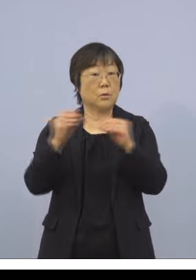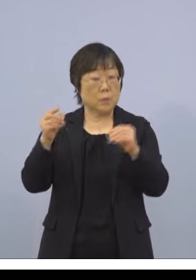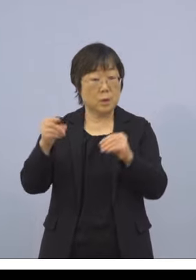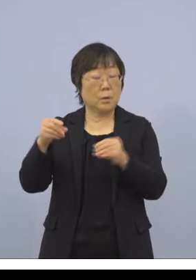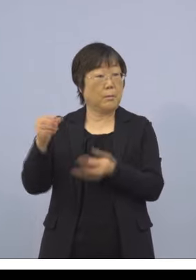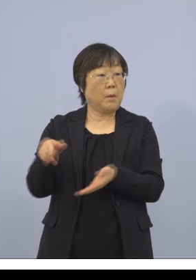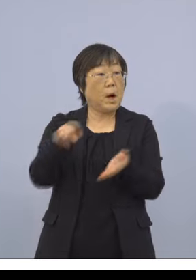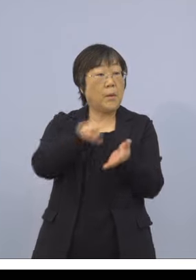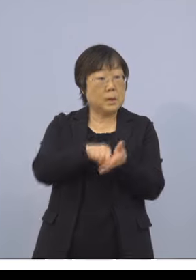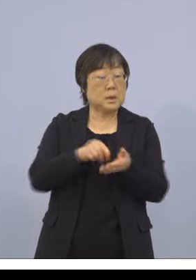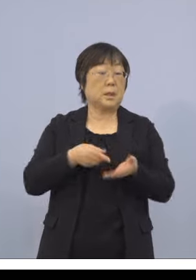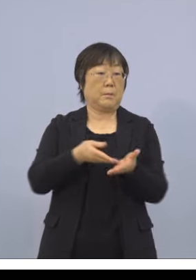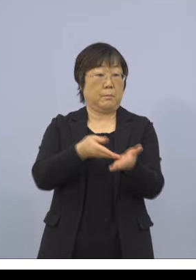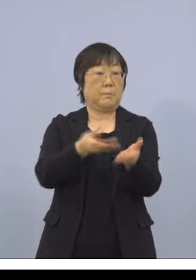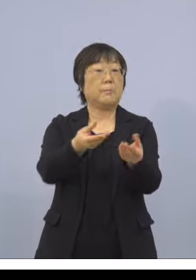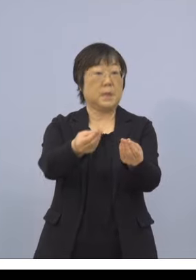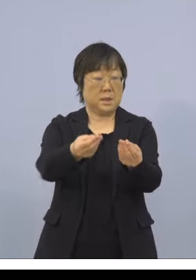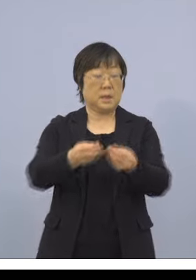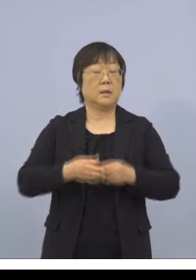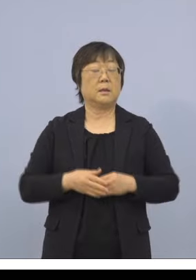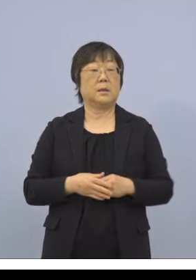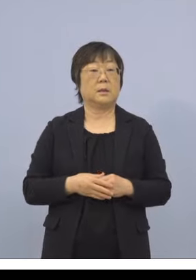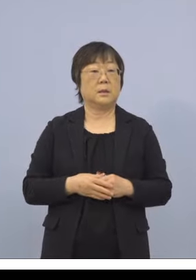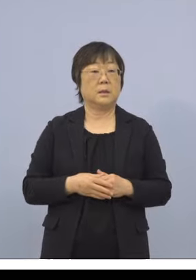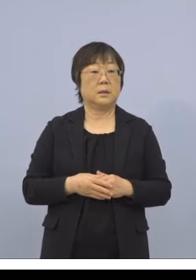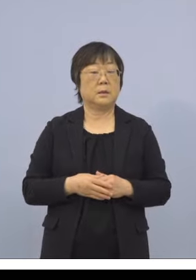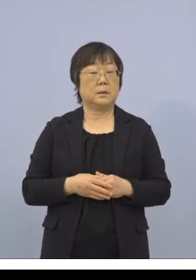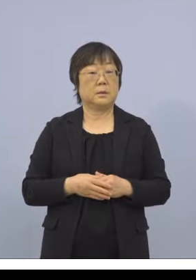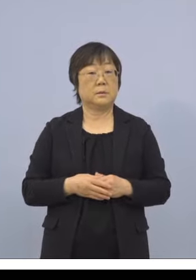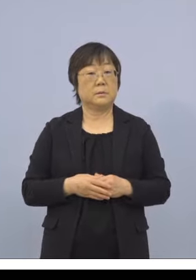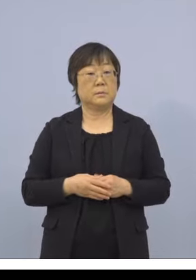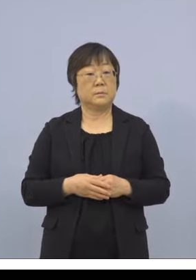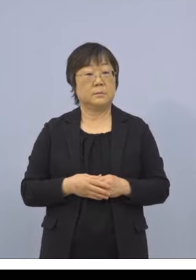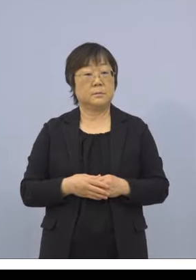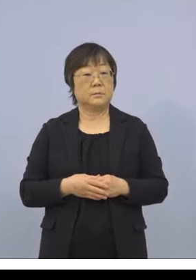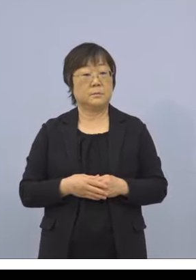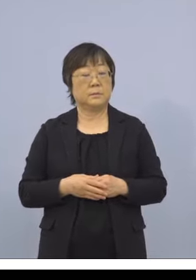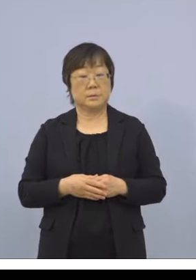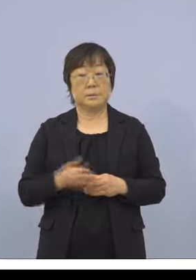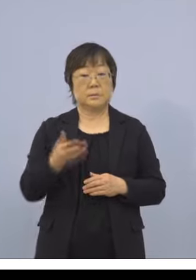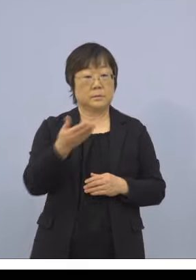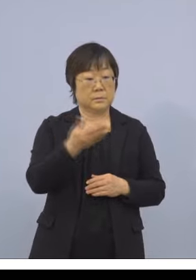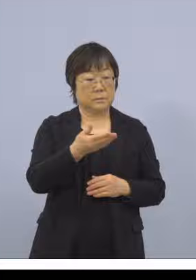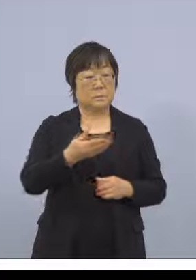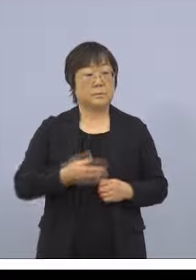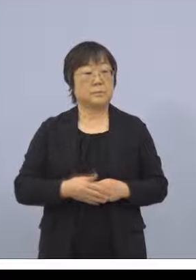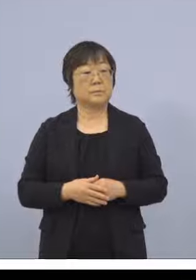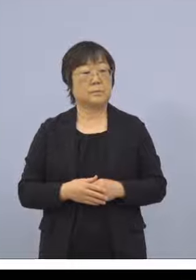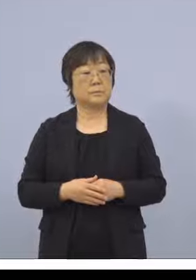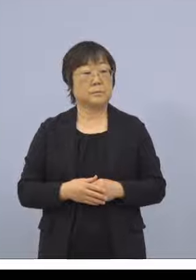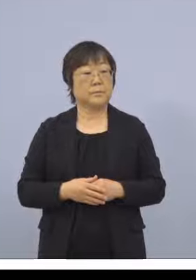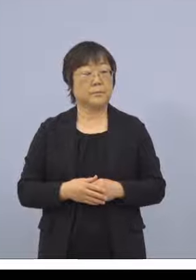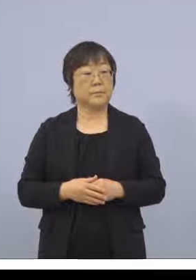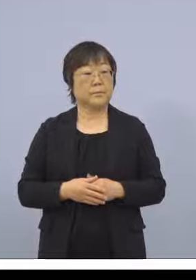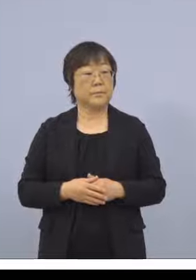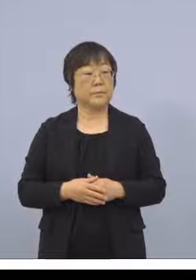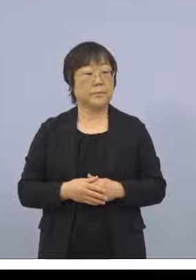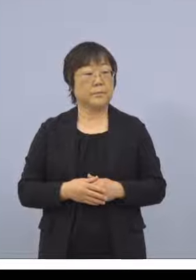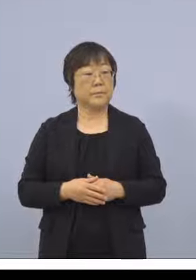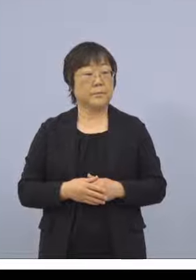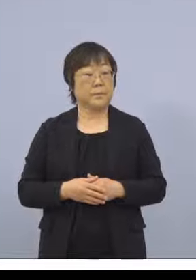ょっと合わせて、ご説明をさせていただきました。はい、じゃあ次行きましょう。